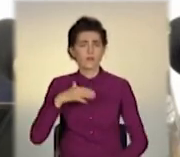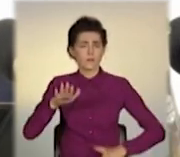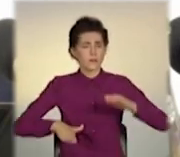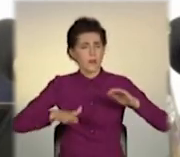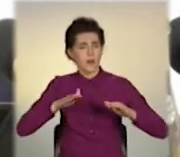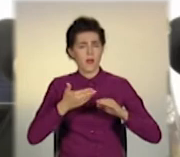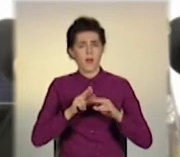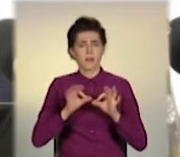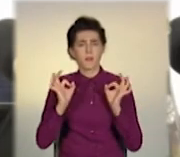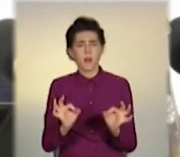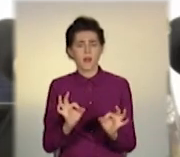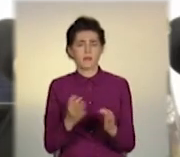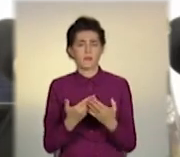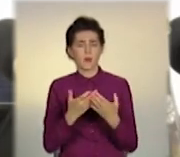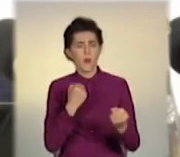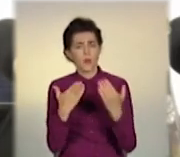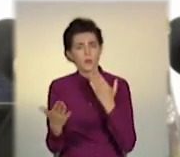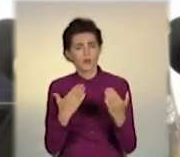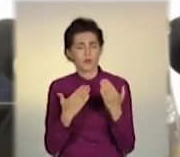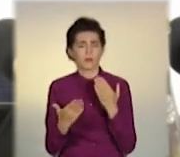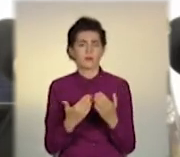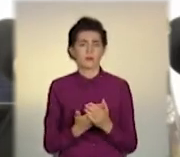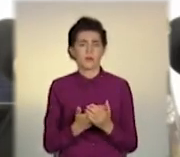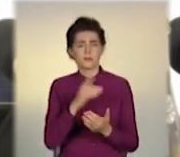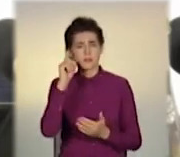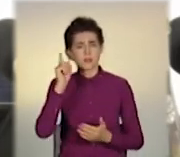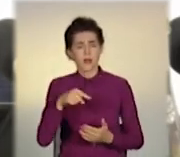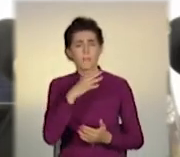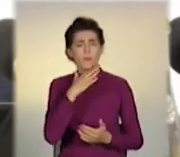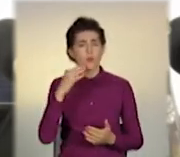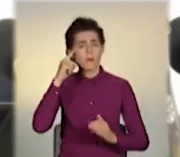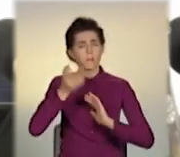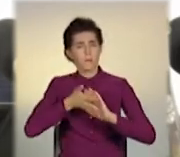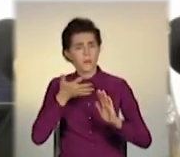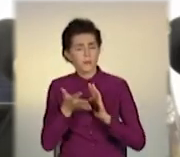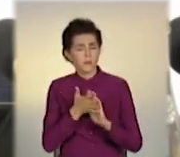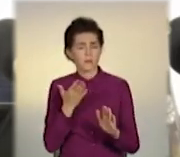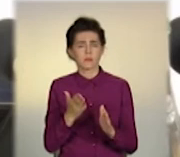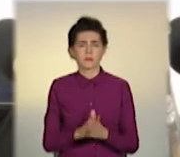при правильному застосуванні, знаєте, багато розумінь і